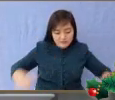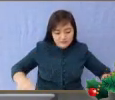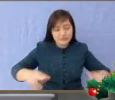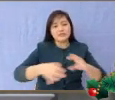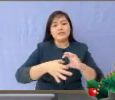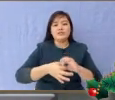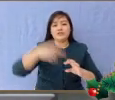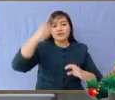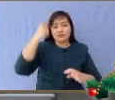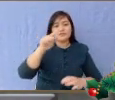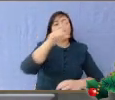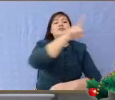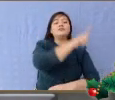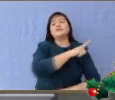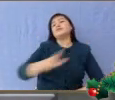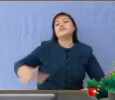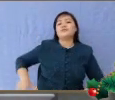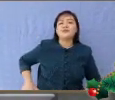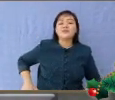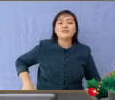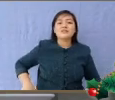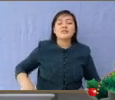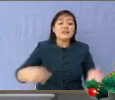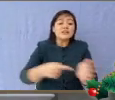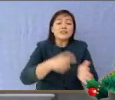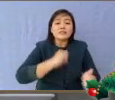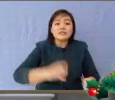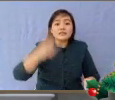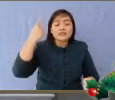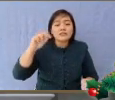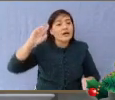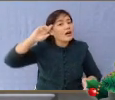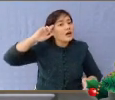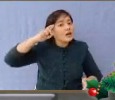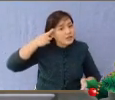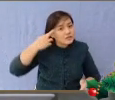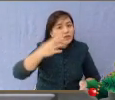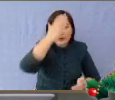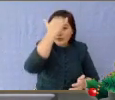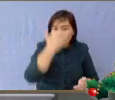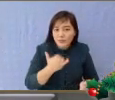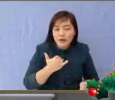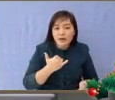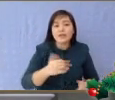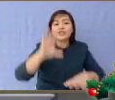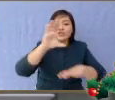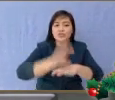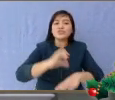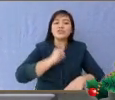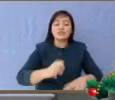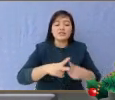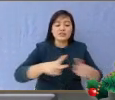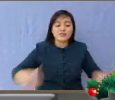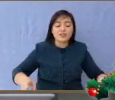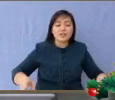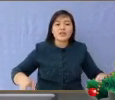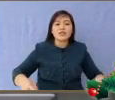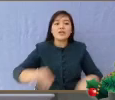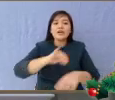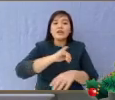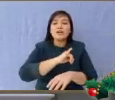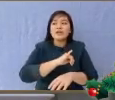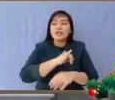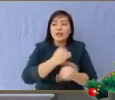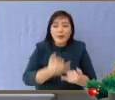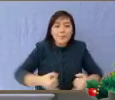That's the very reason why church is very important. Ministry is essential. The word of God is essential. The man of